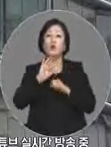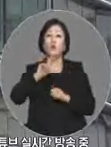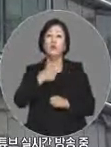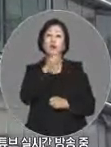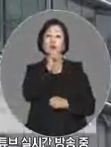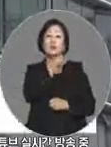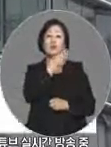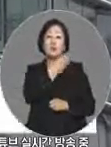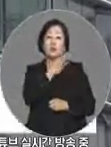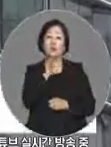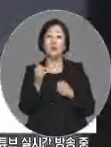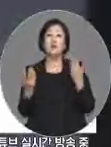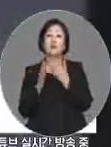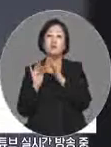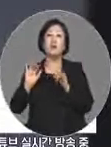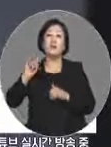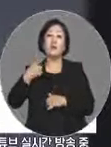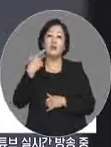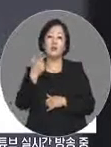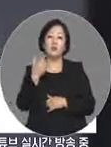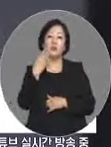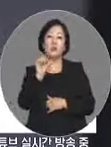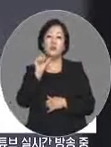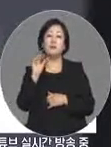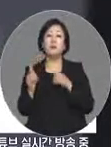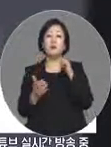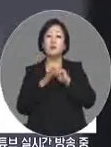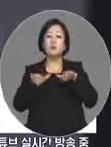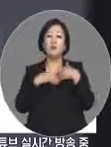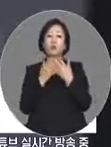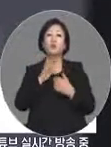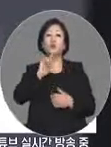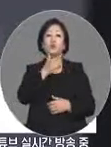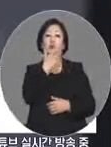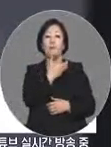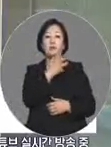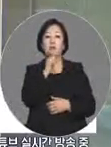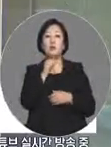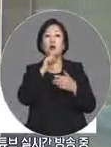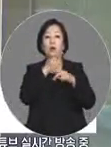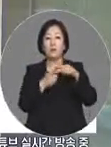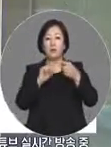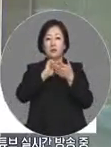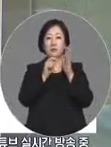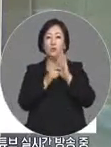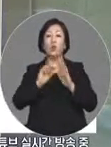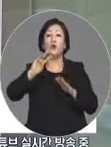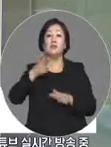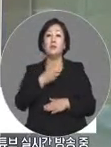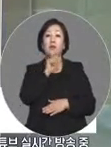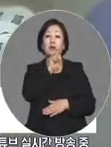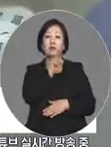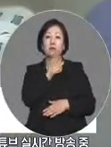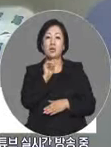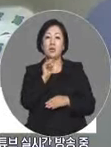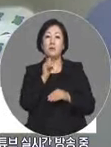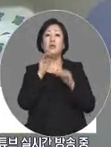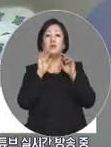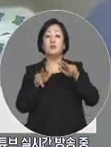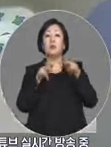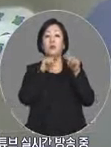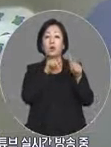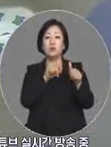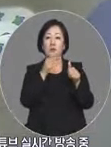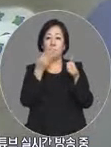4명과 종사자 백의 65명 등 전체 680 명 가운데 절반가량인 310 명의 확진 판정을